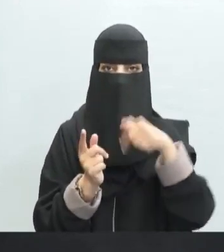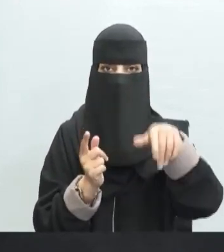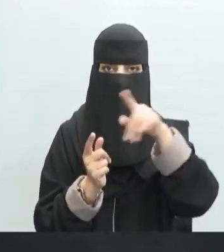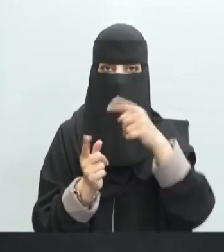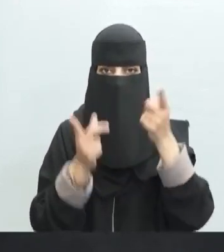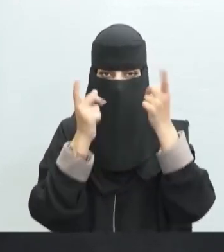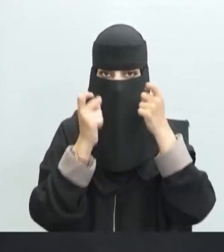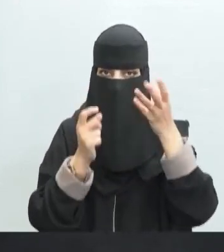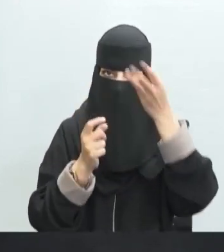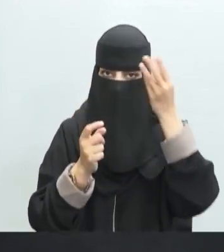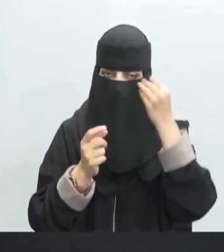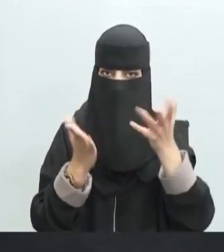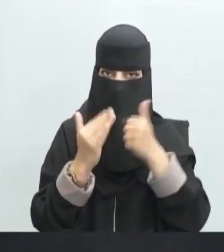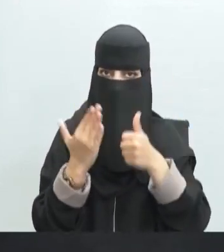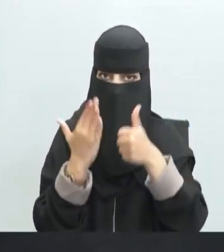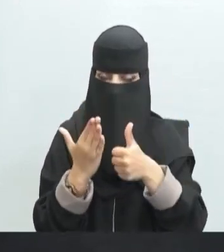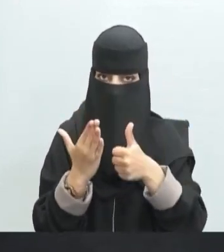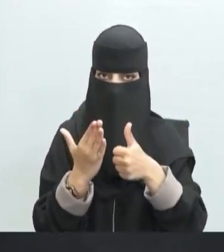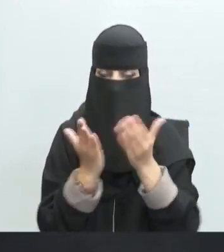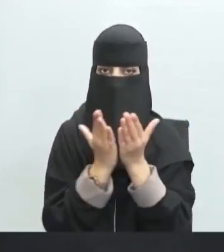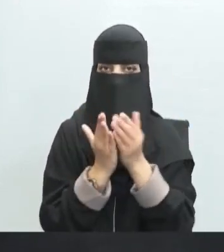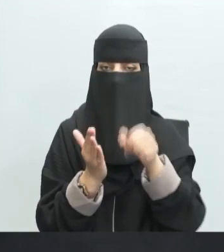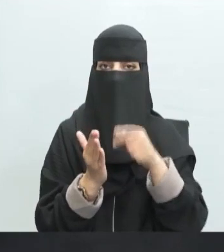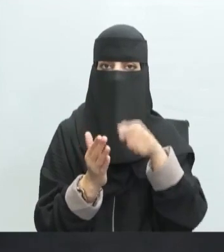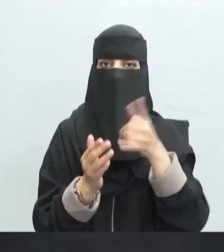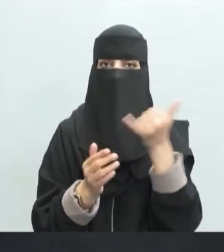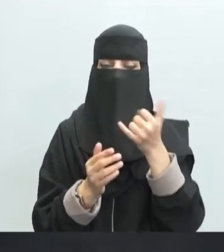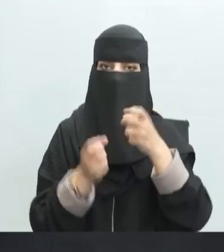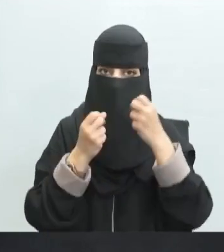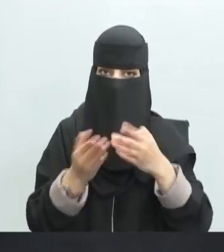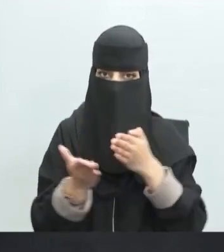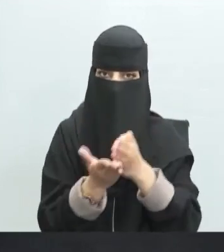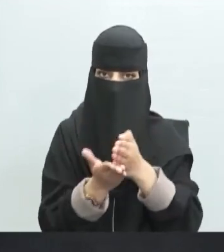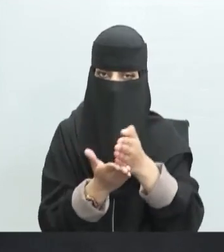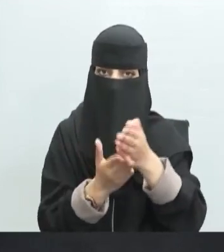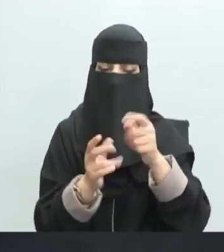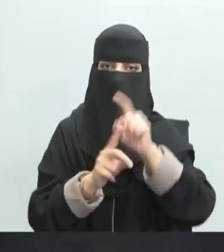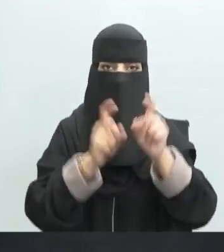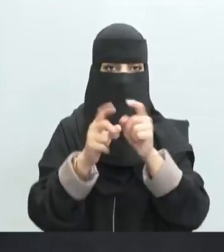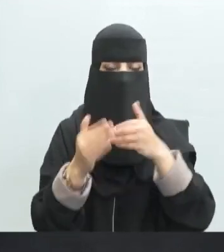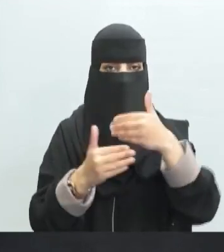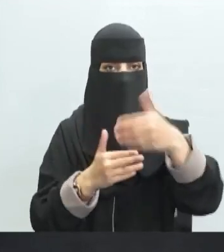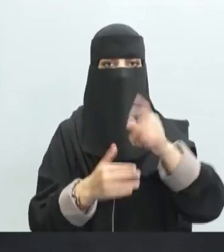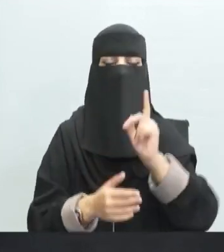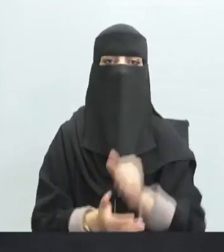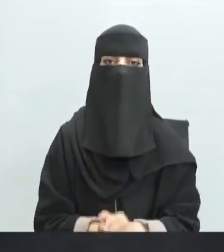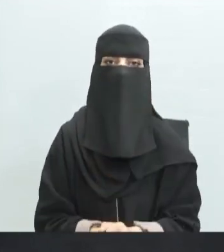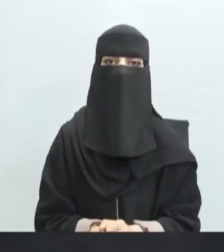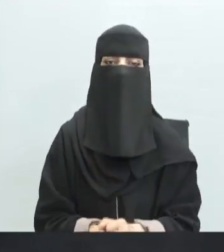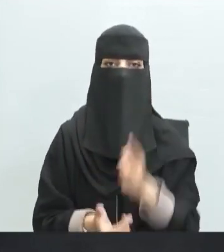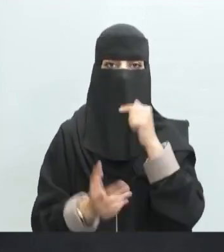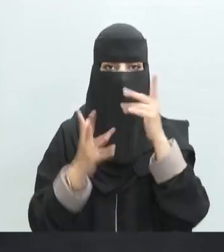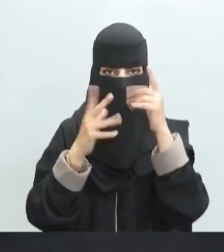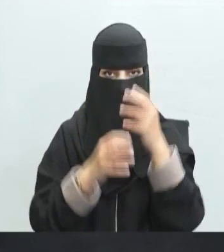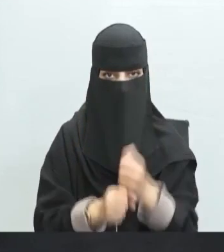بس انكم تحفظون القوانين هذه اللي تعلمناها في درس اليوم لان هي المنطلق للامثله في الدروس القادمه دمتم في